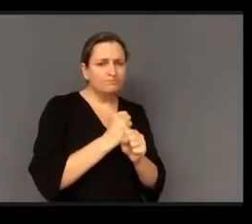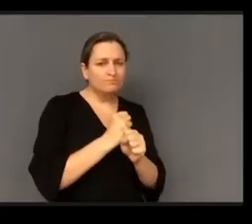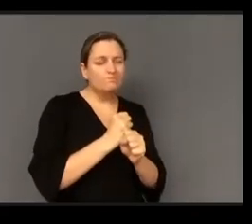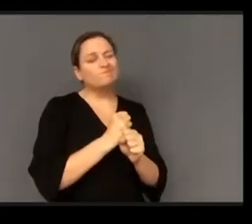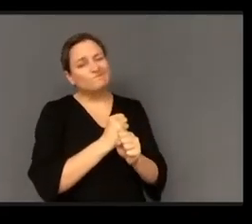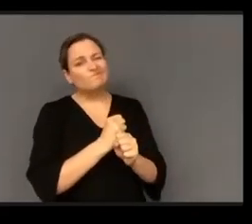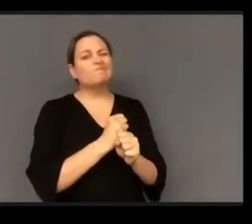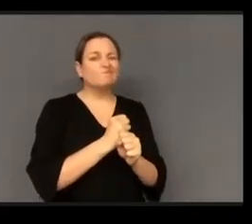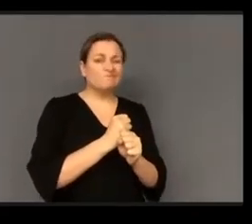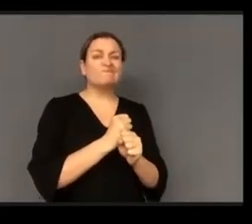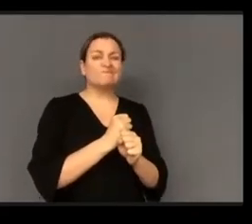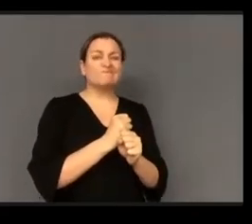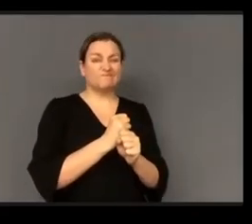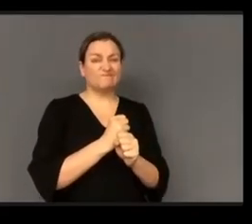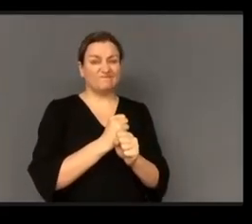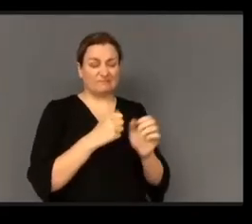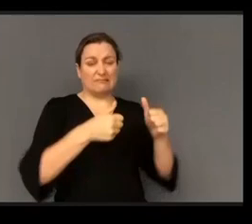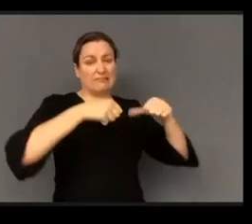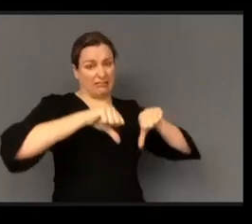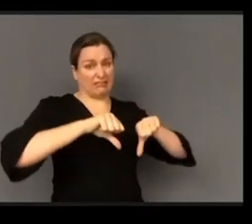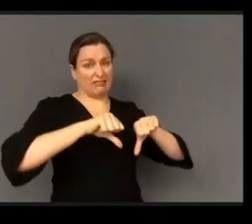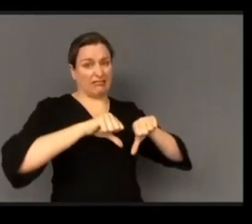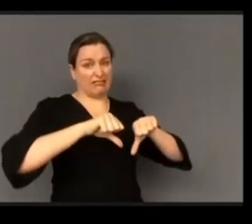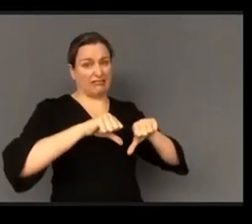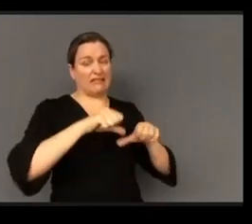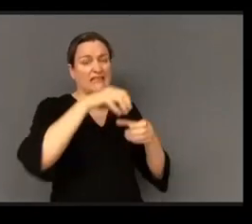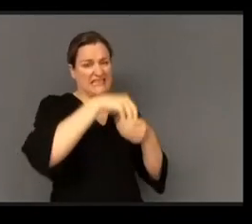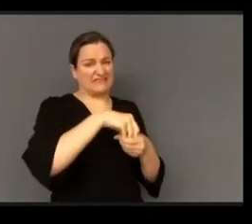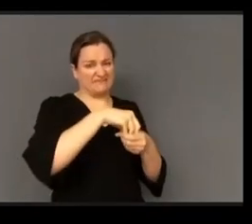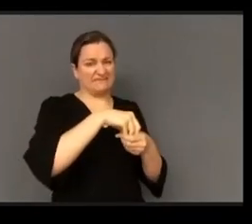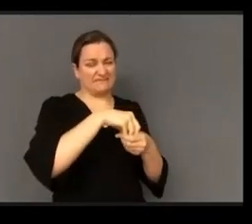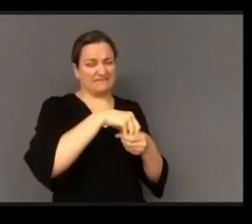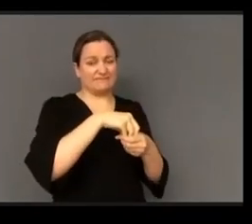引发了或者是造成了